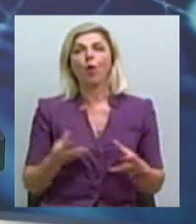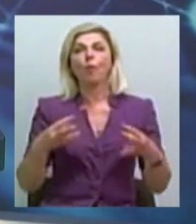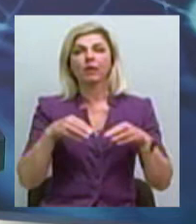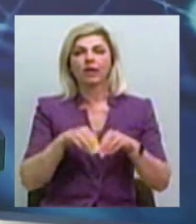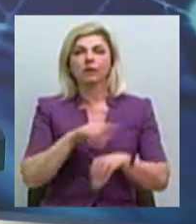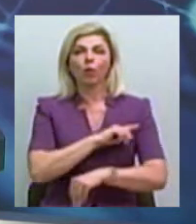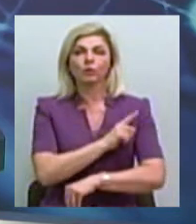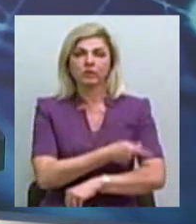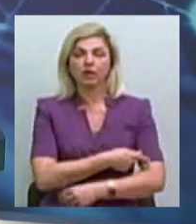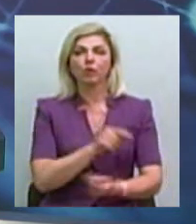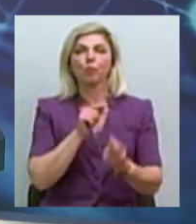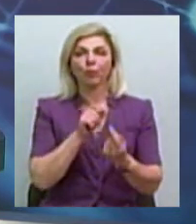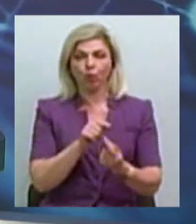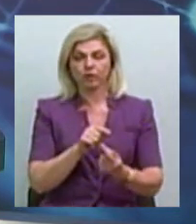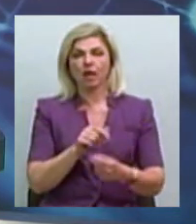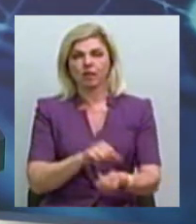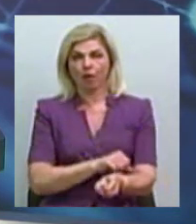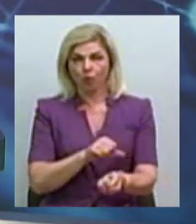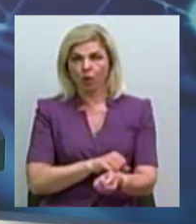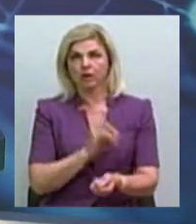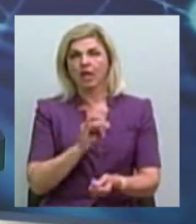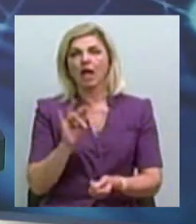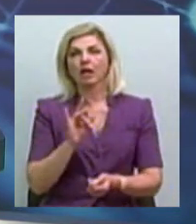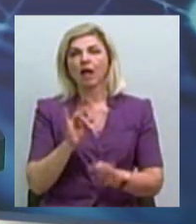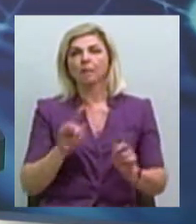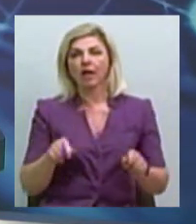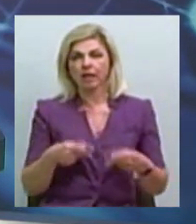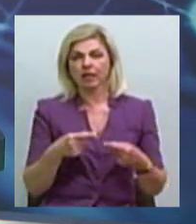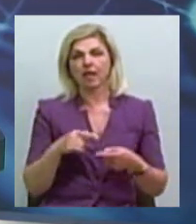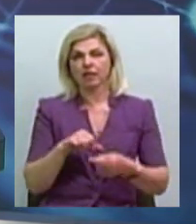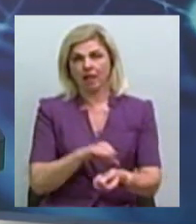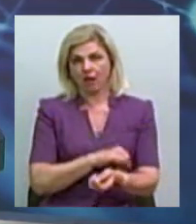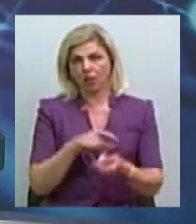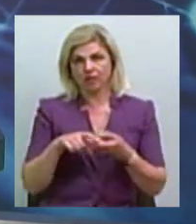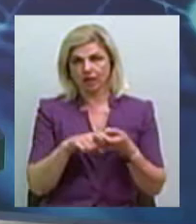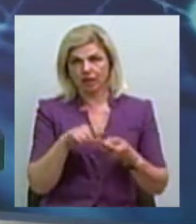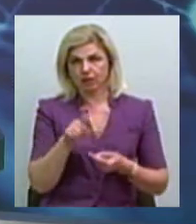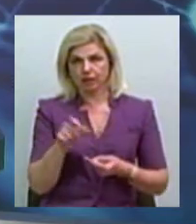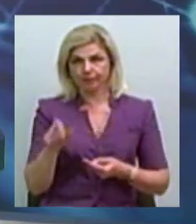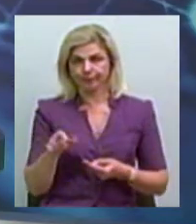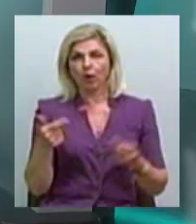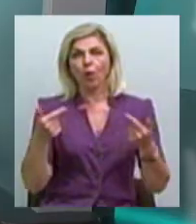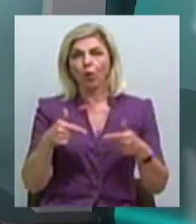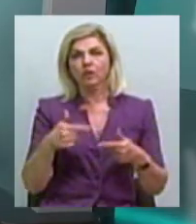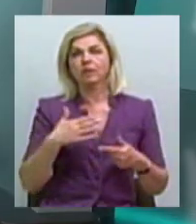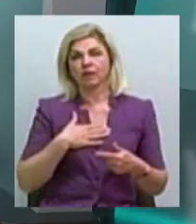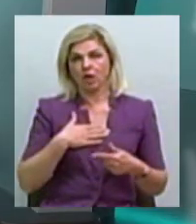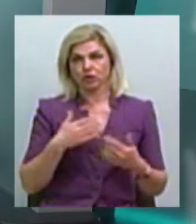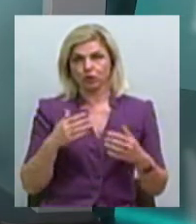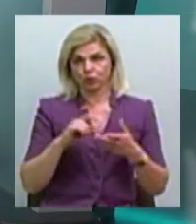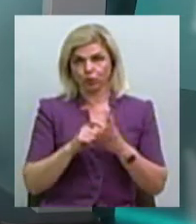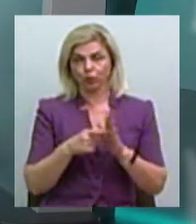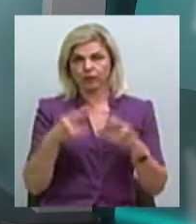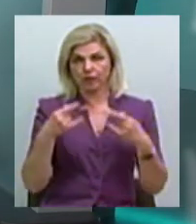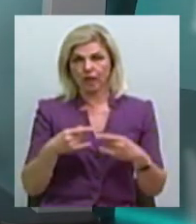зусилля з протидії наркотикам і реабілітації наркозалежних. Гості нашої студії сьогодні –